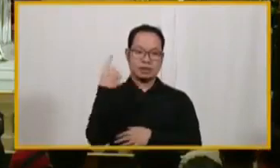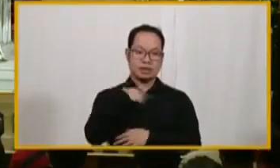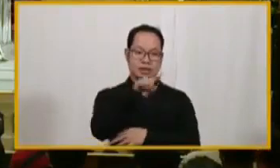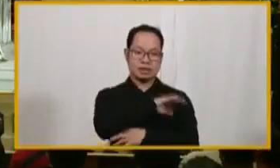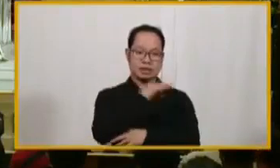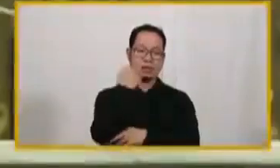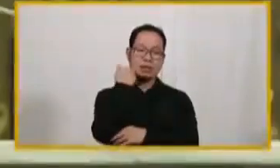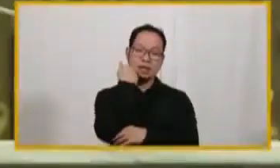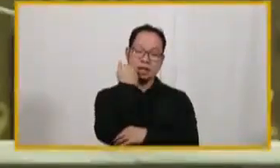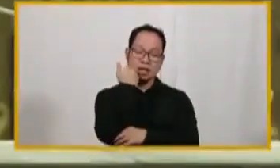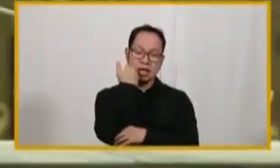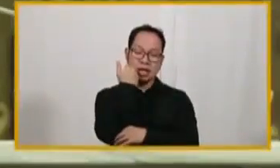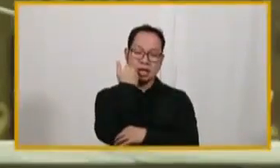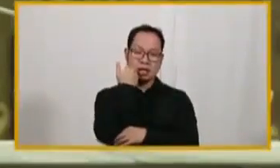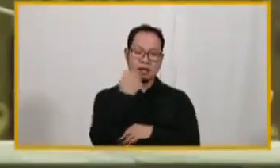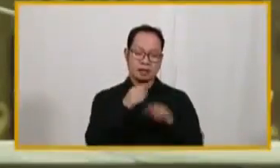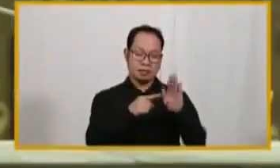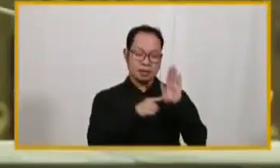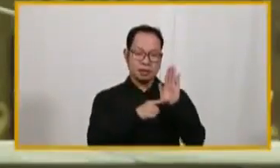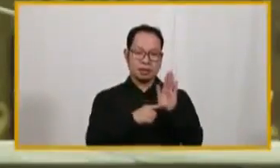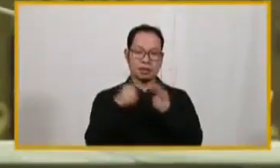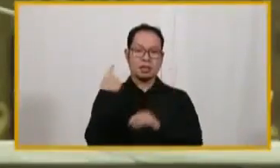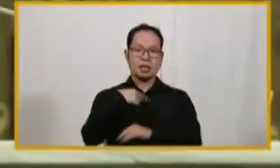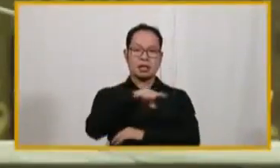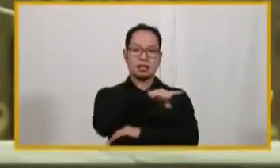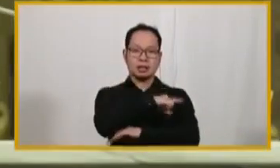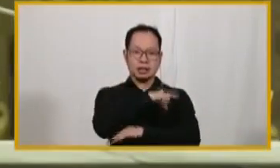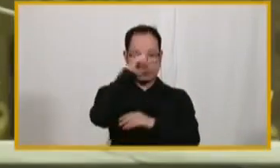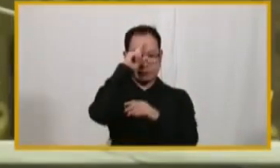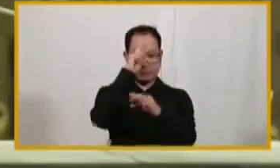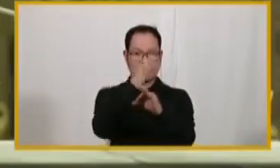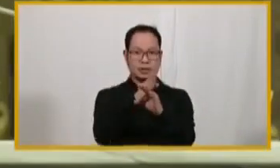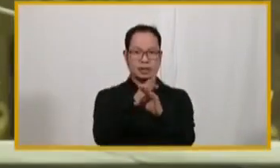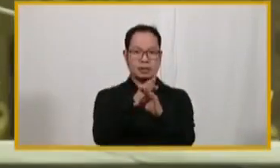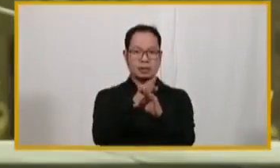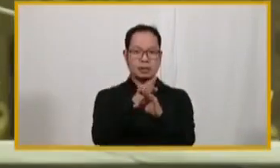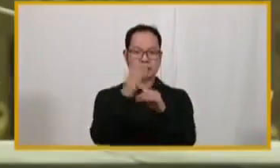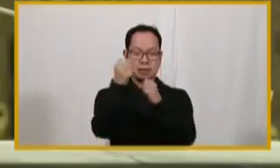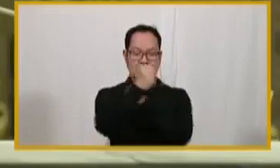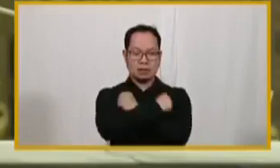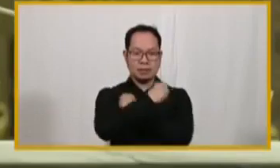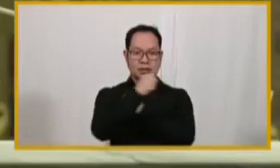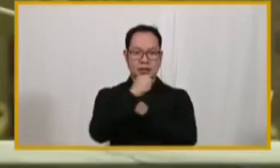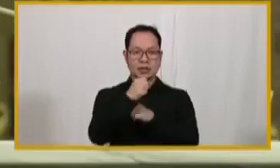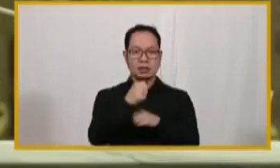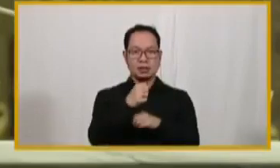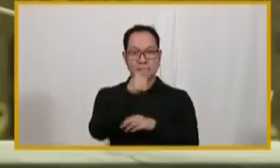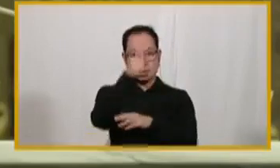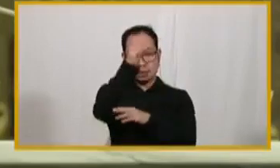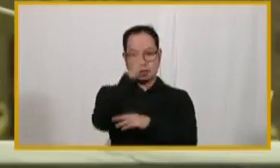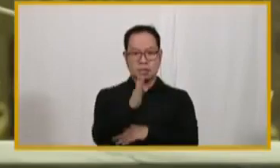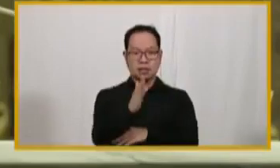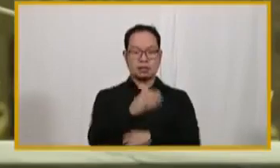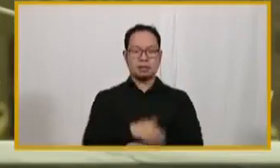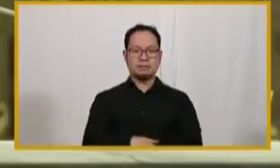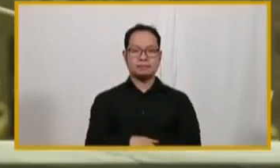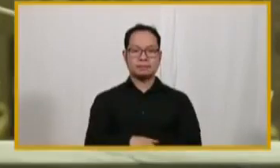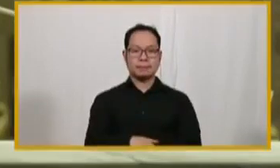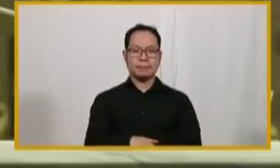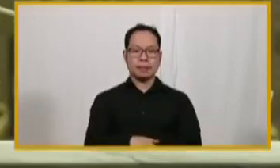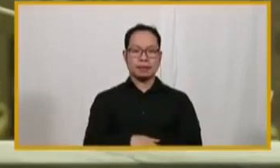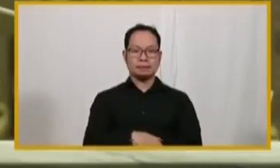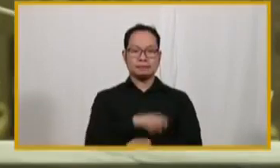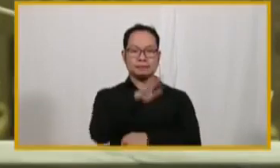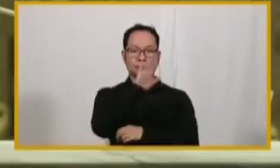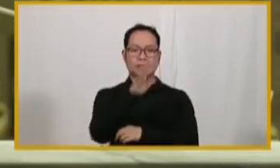ikahiya na ipakita ang ating pananampalataya at pag-ibig sa Diyos. Do not